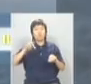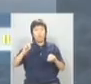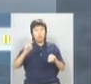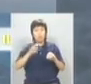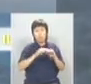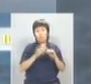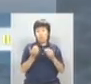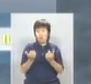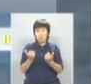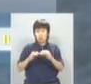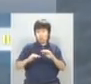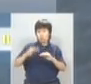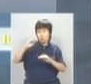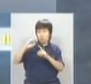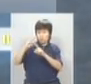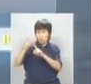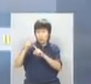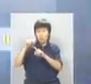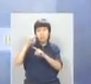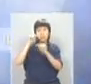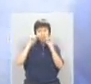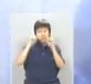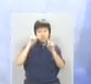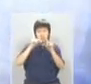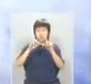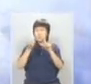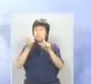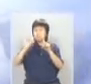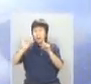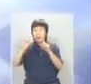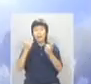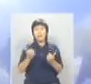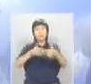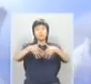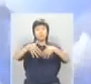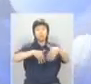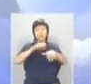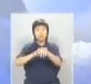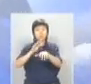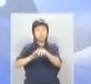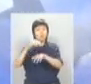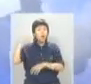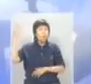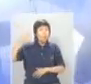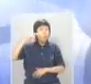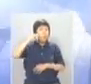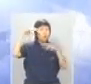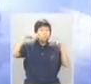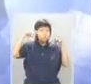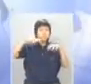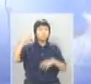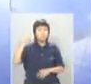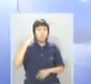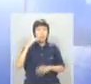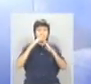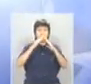สูงกาได้ ทะเลปานกลาง 11 เมตรร Lanon นกขอให้ประชาชน นั่ระมัดระวงอัตราย จากพยุฟนฝ้า wavingคนนองรวมทงก่อนออกจากบ้